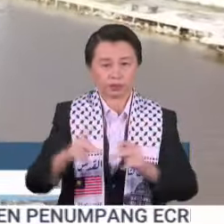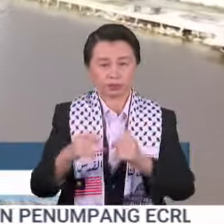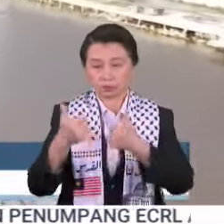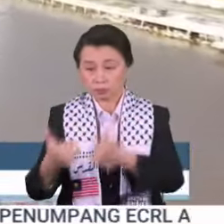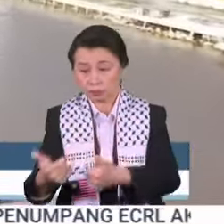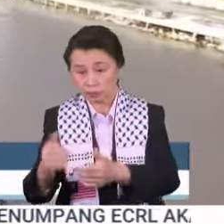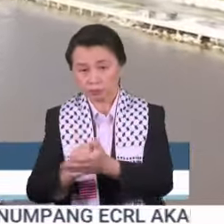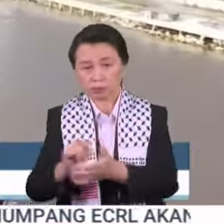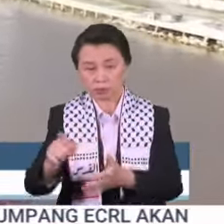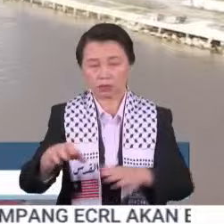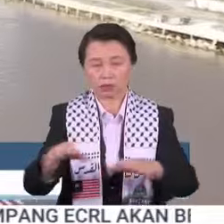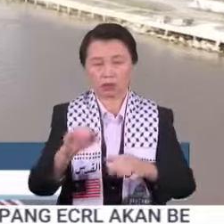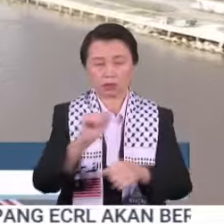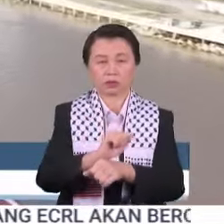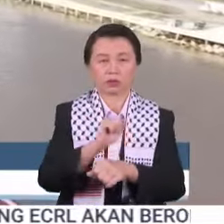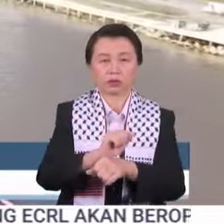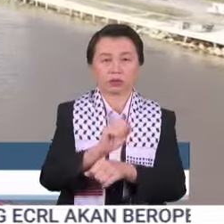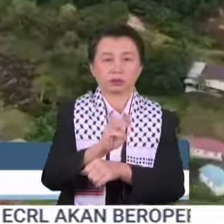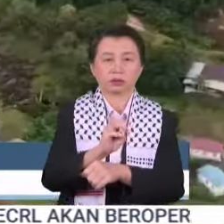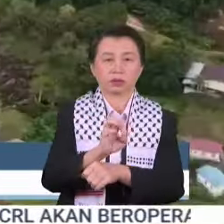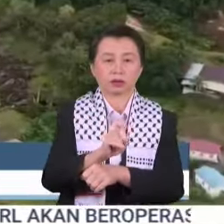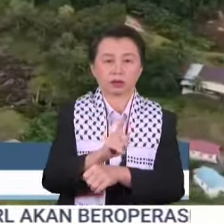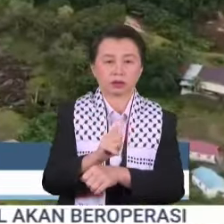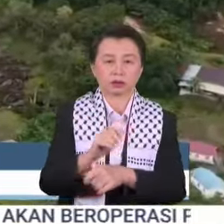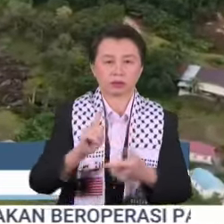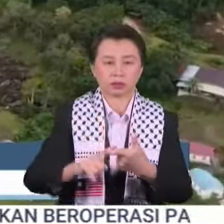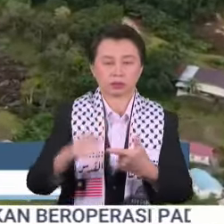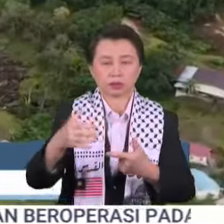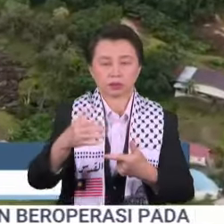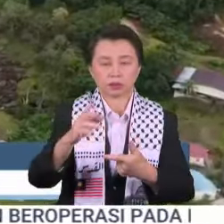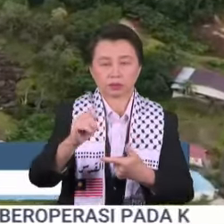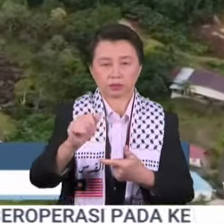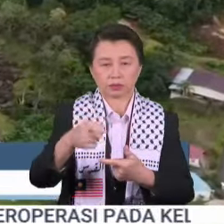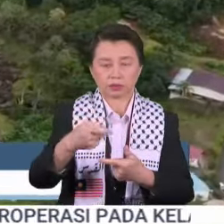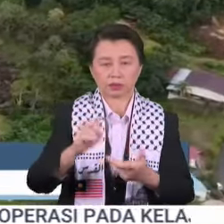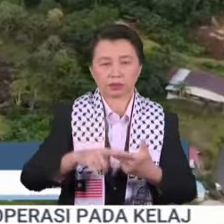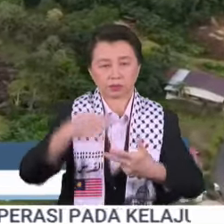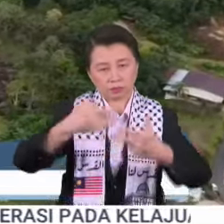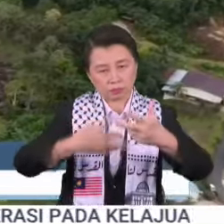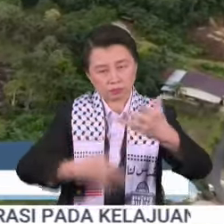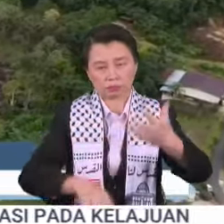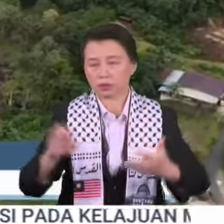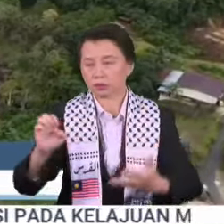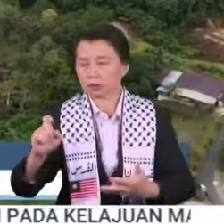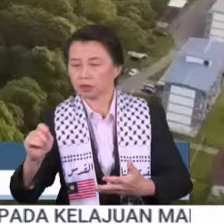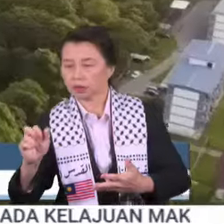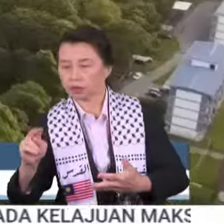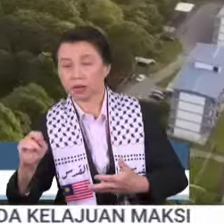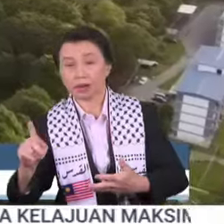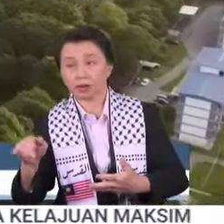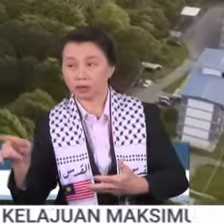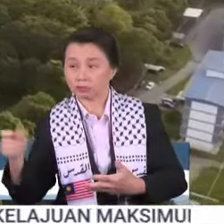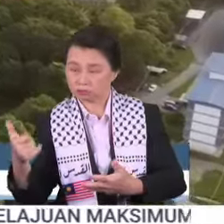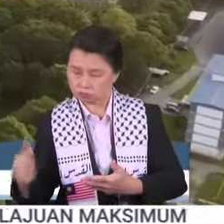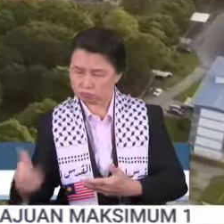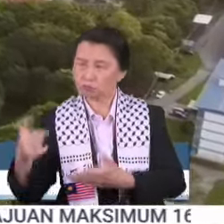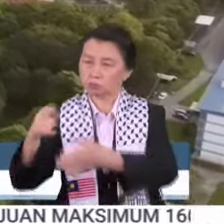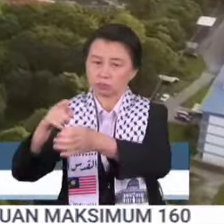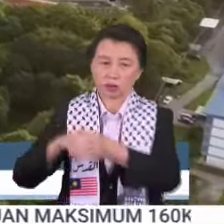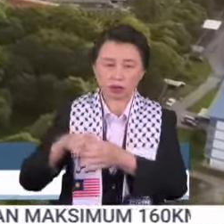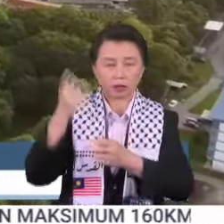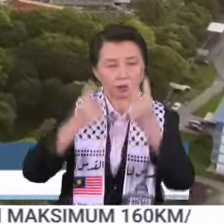seperti lumpur berbuak di Kampung Meritam, Gunung Buddha, Ikan Tahai selain kepelbagaian etnik berupaya menarik pelancong